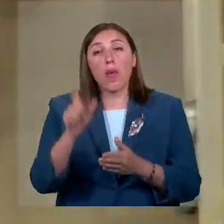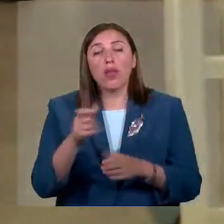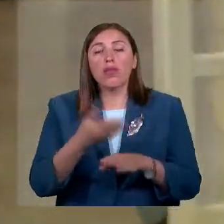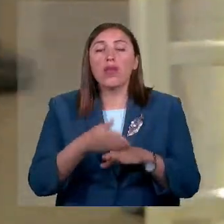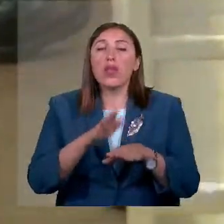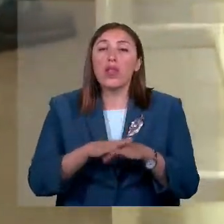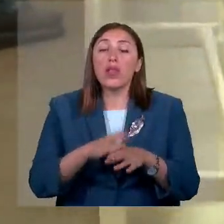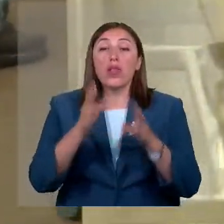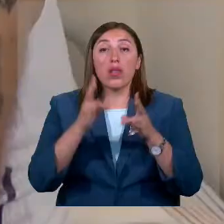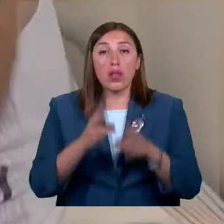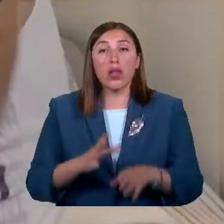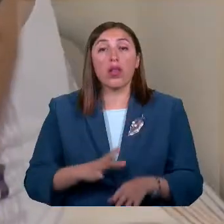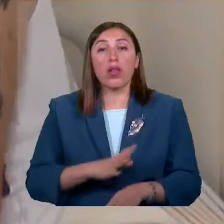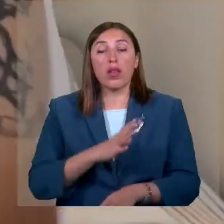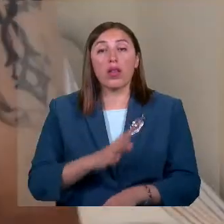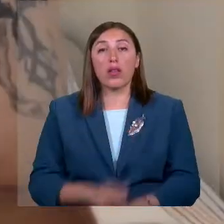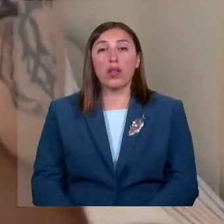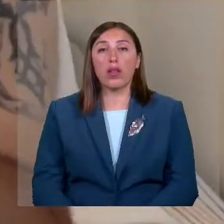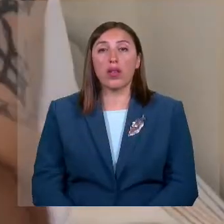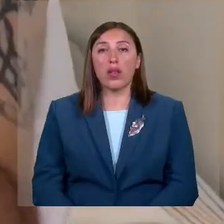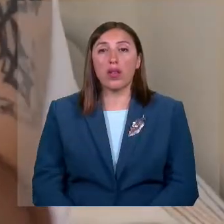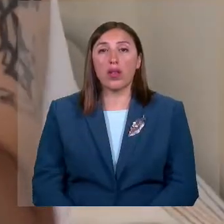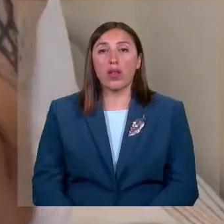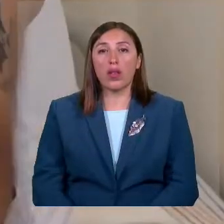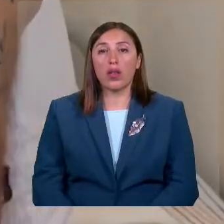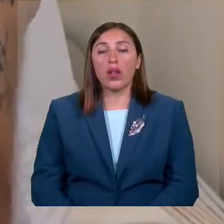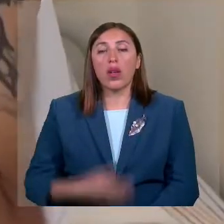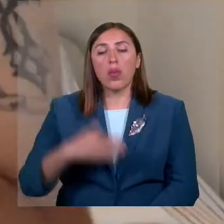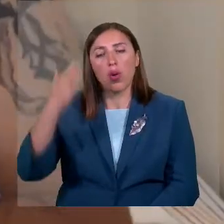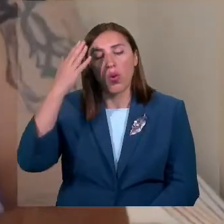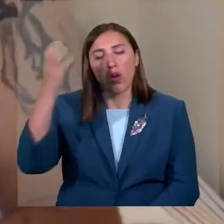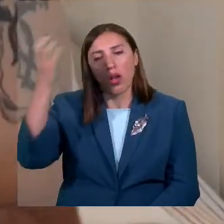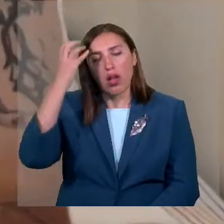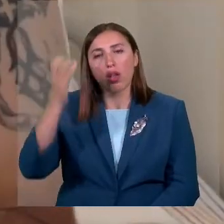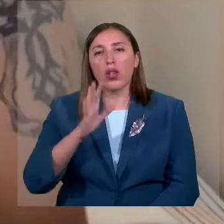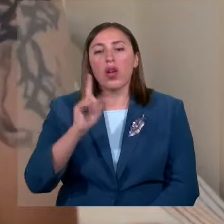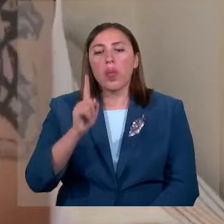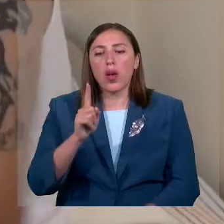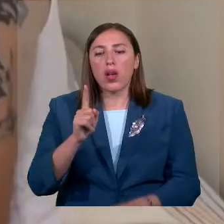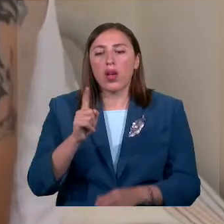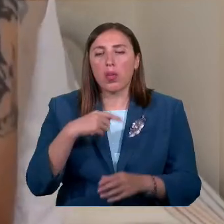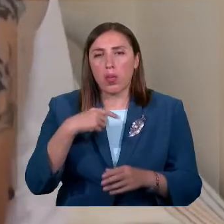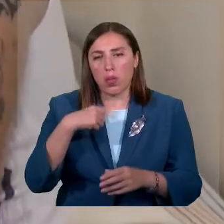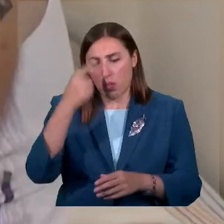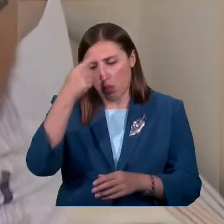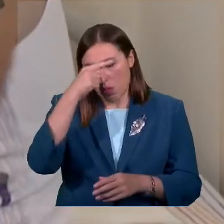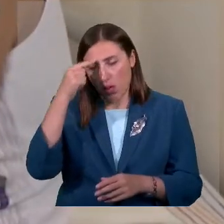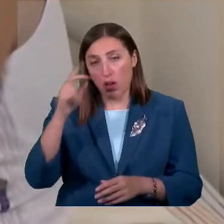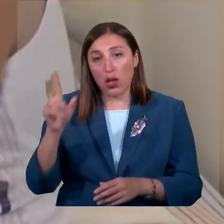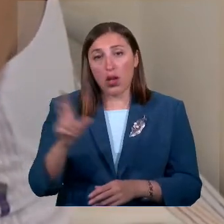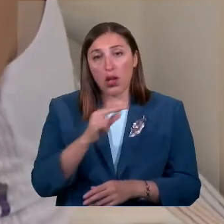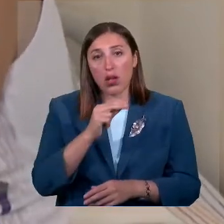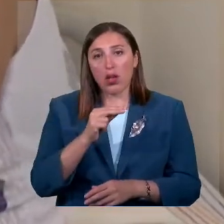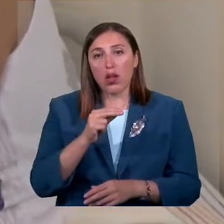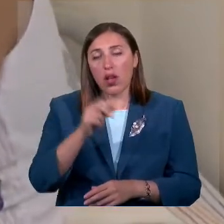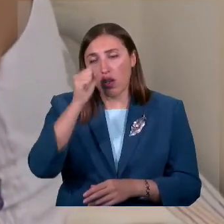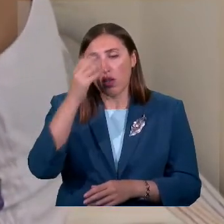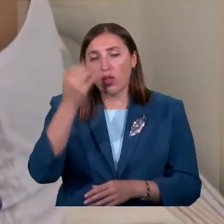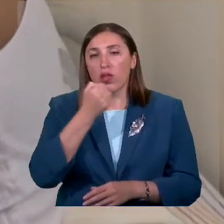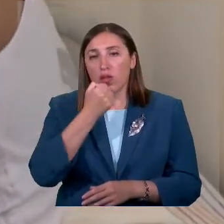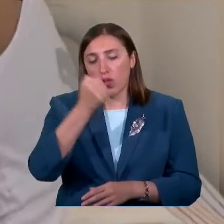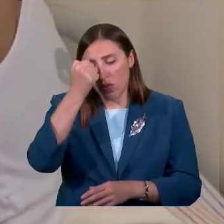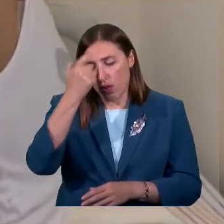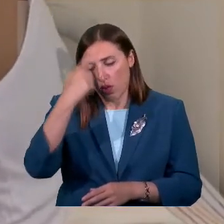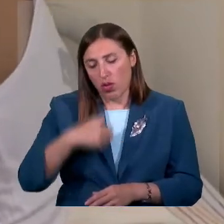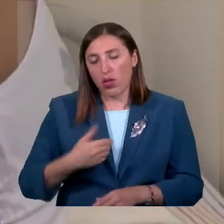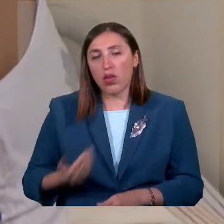ծանր վնասվածք էր ստացել։ Կոնկրետ այս ուղեղից վրա չինգեմ, մի քիչ էս կոմենկոն բախտս վերելա հիմա։ Երնեմ աստու զորությանը